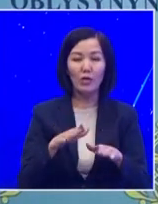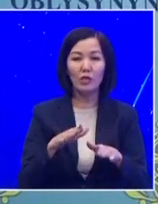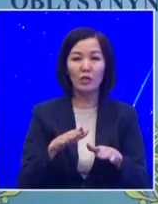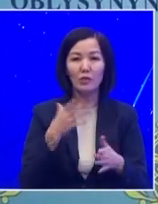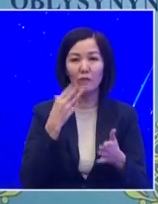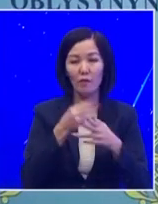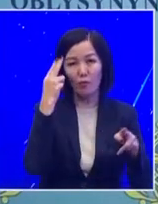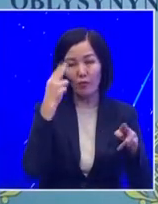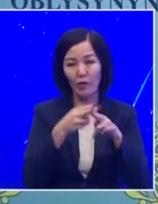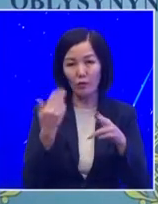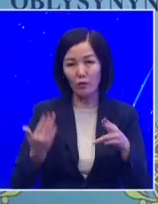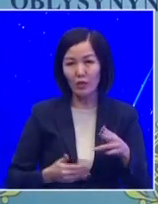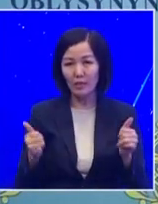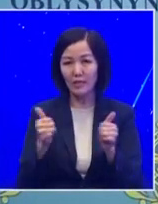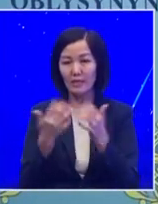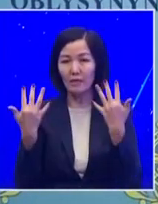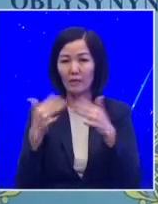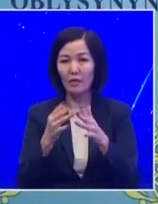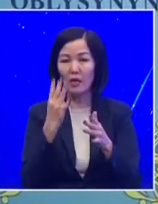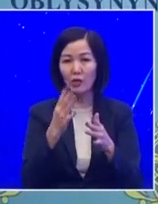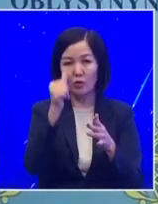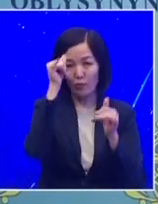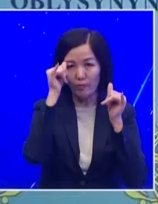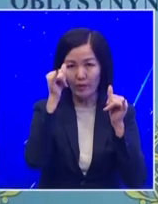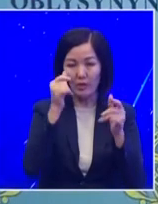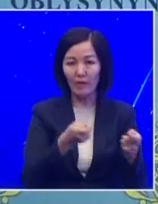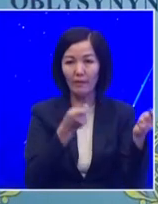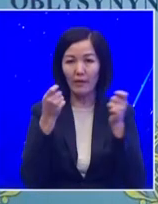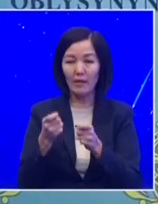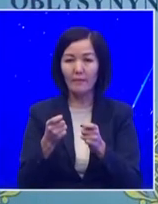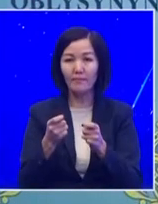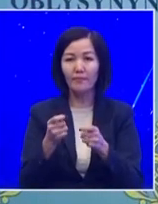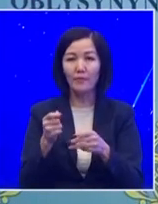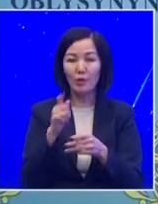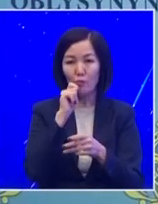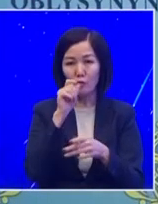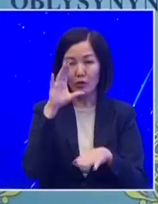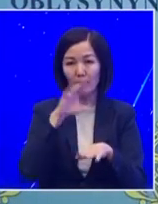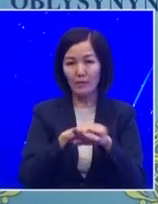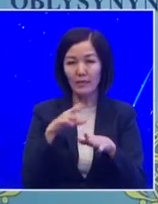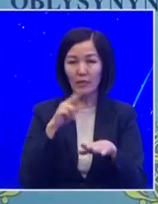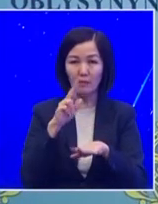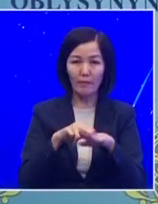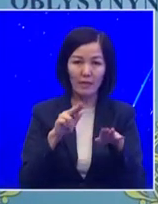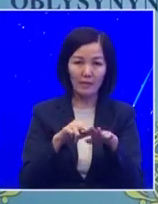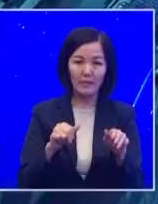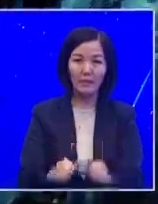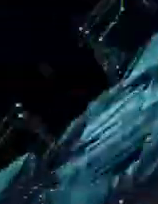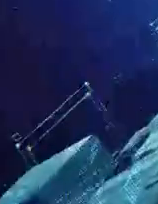своему брату, проживающему в соседнем селе, 4-месячного бычка. Но по дороге мужчина был задержан полицейскими.